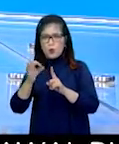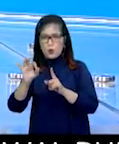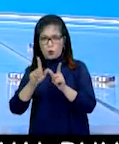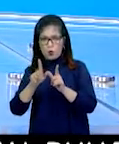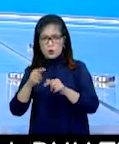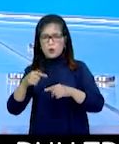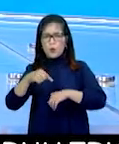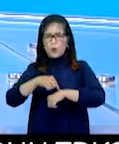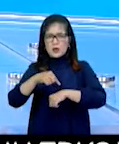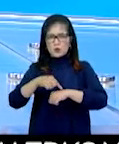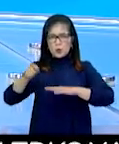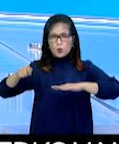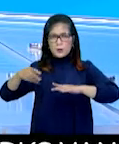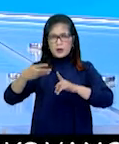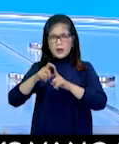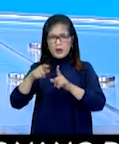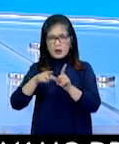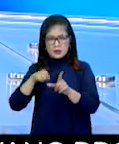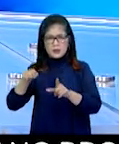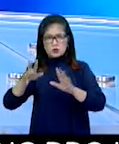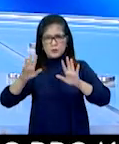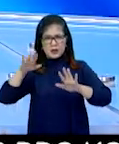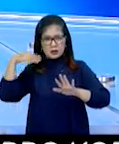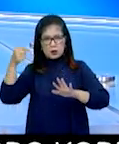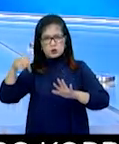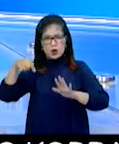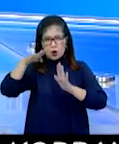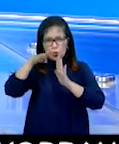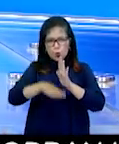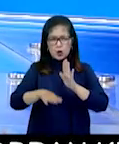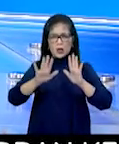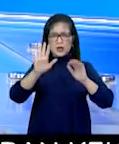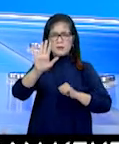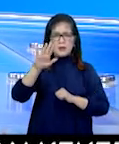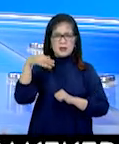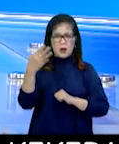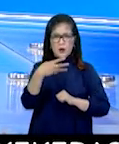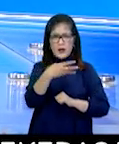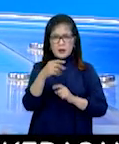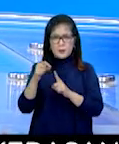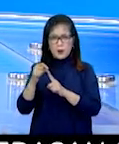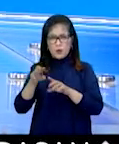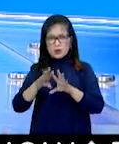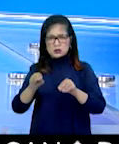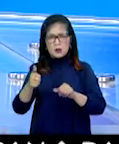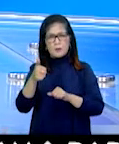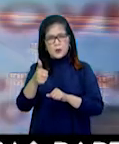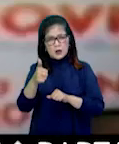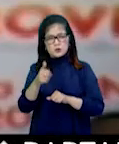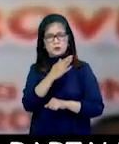kemudian dikurangi menjadi hanya 5 tahun penjara saja. Edi Prabowo dinilai bekerja dengan baik saat menjabat sebagai menteri.